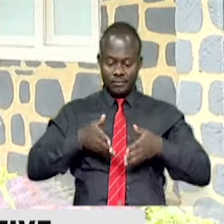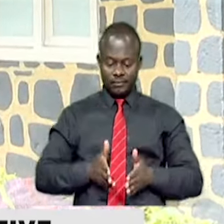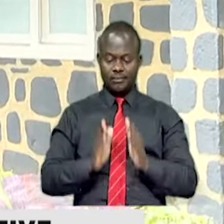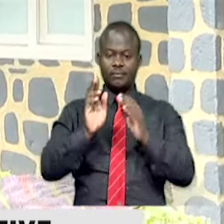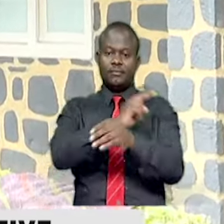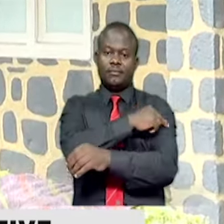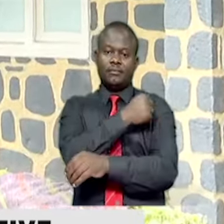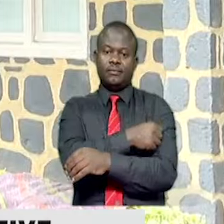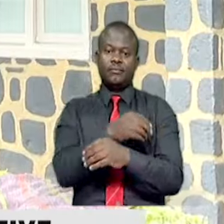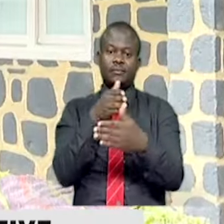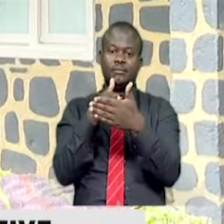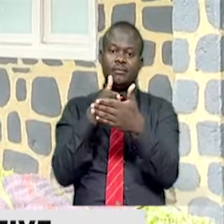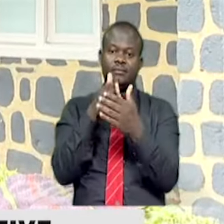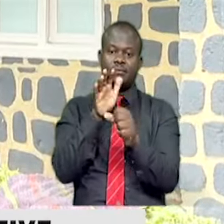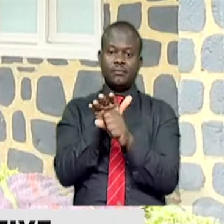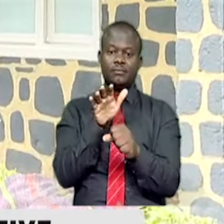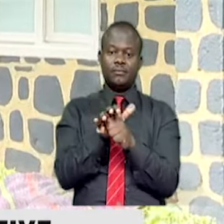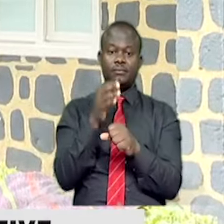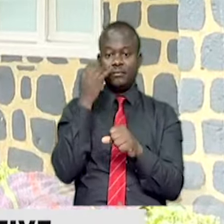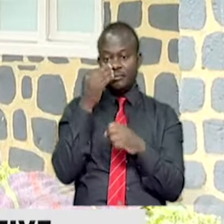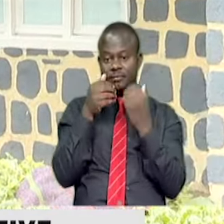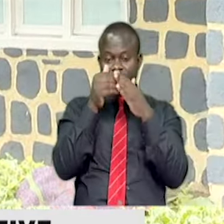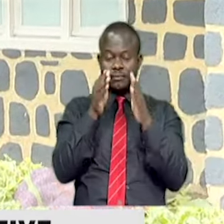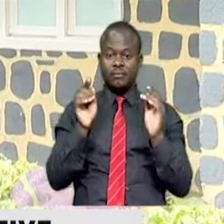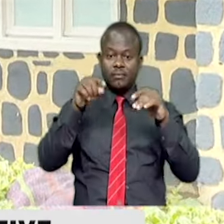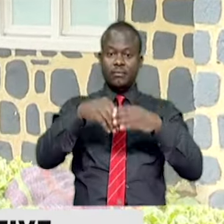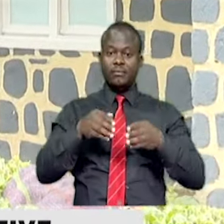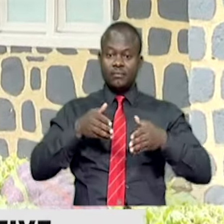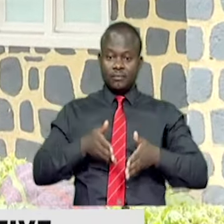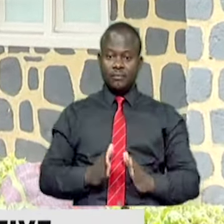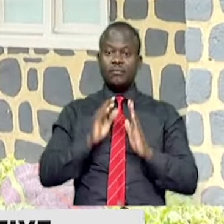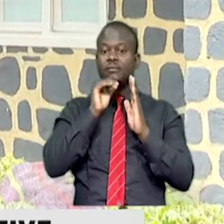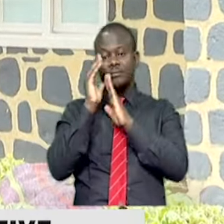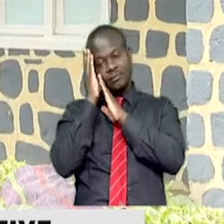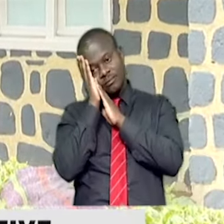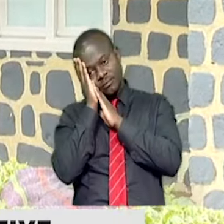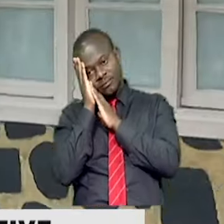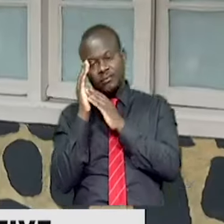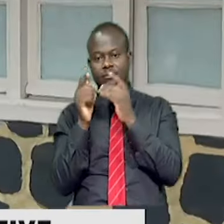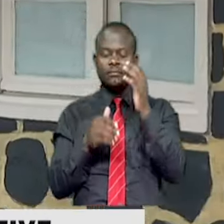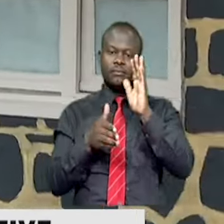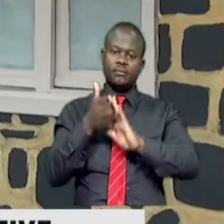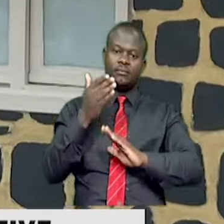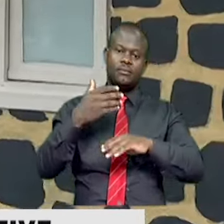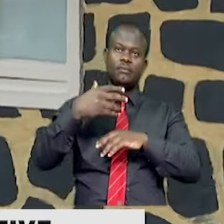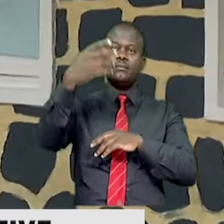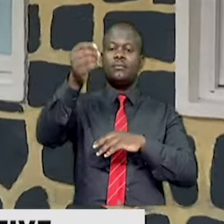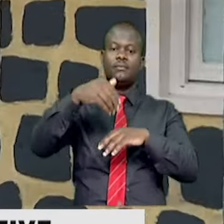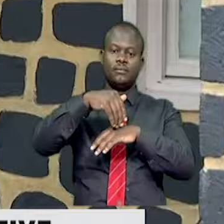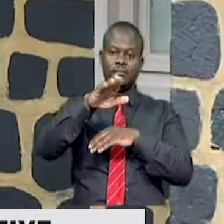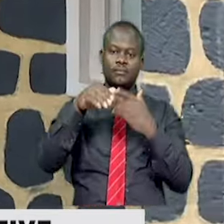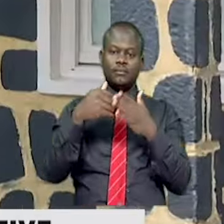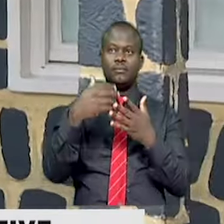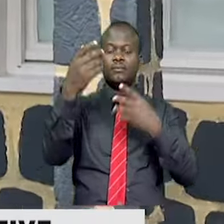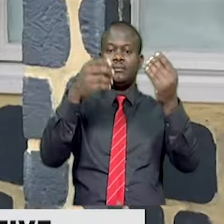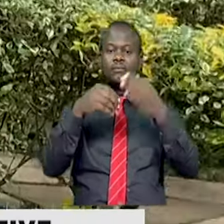bitaro haratubongamiye cyane nk'iyo umuntu aje kubyara habaga n'igihe tutaharaye bahita abaga bakohereza ngo taha ni hato